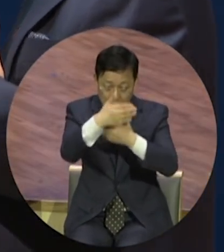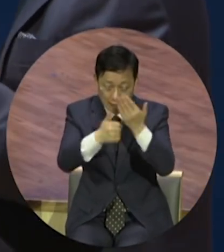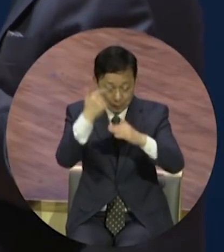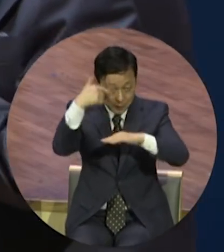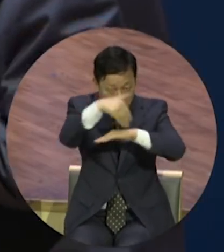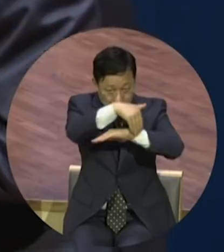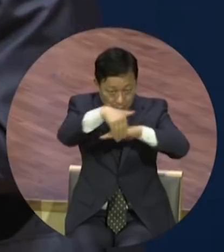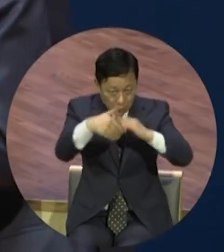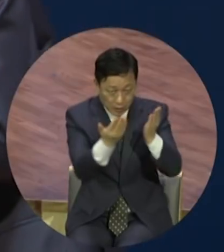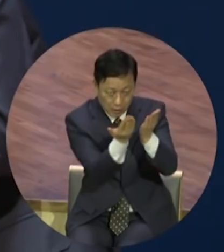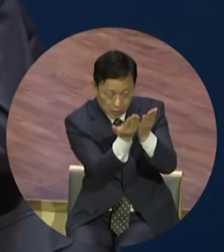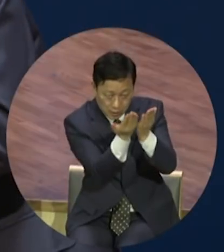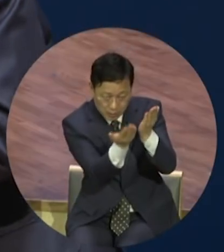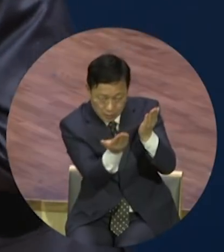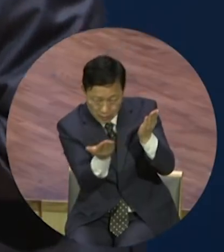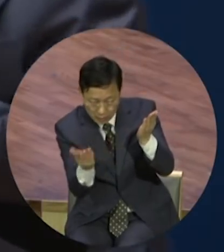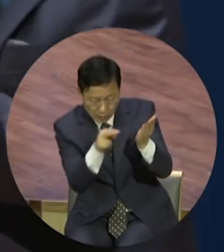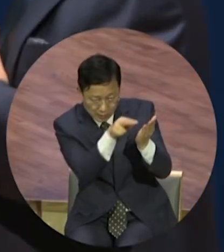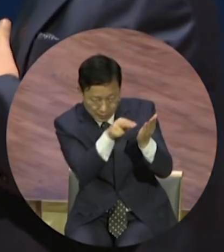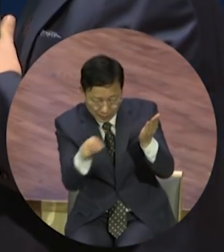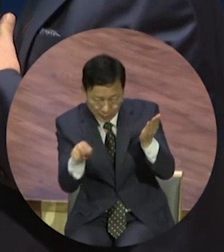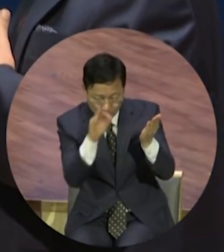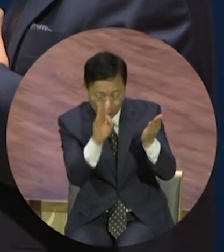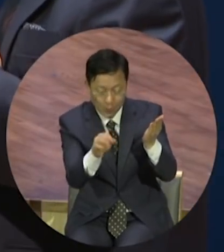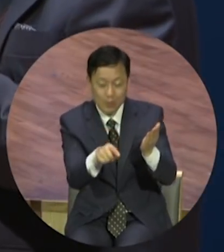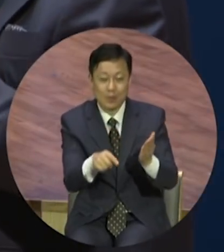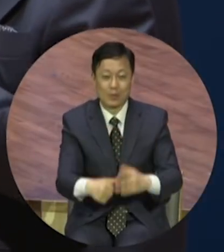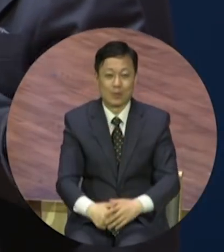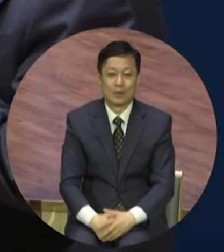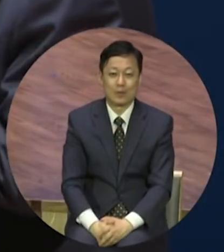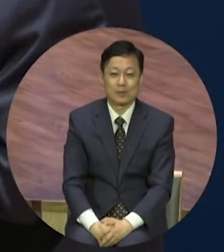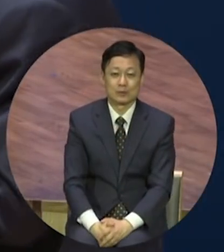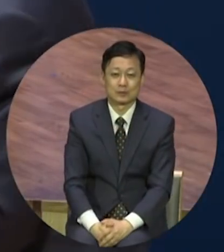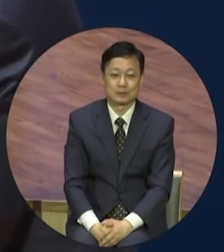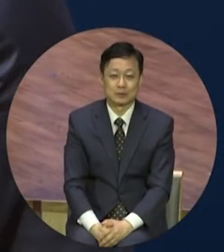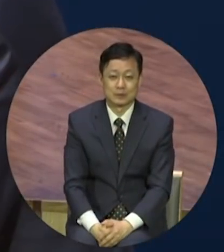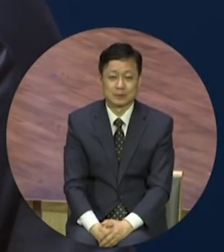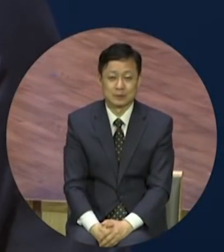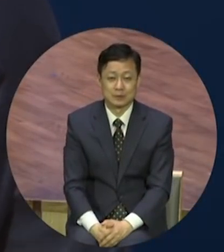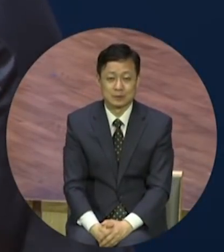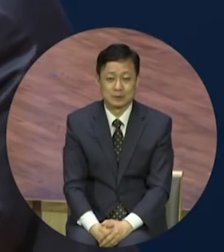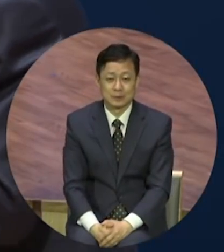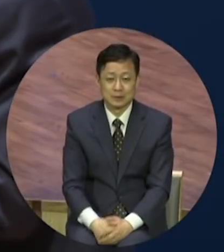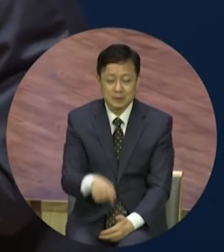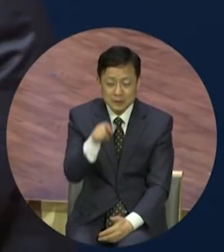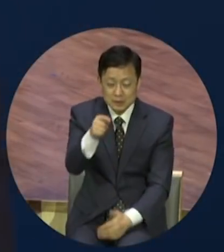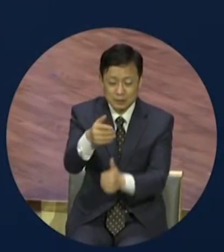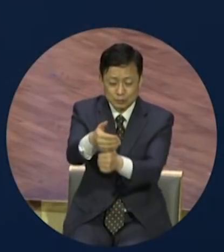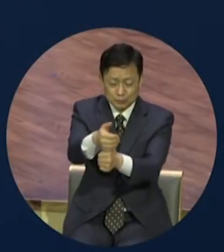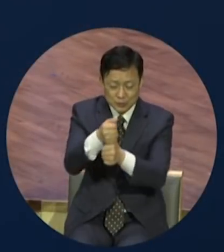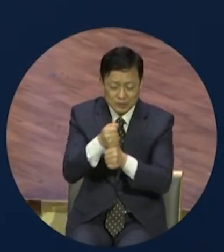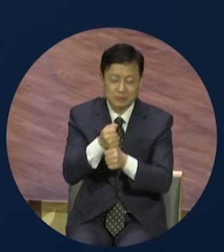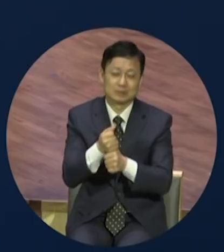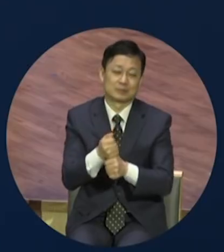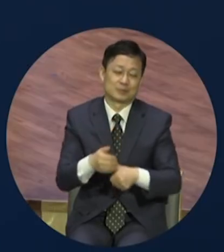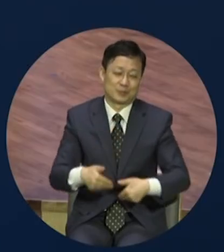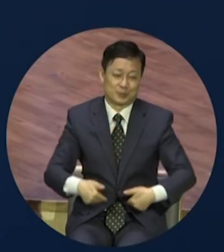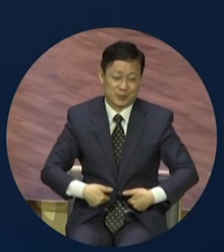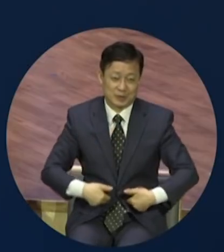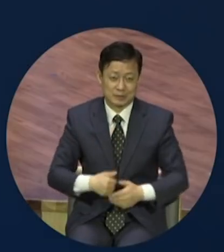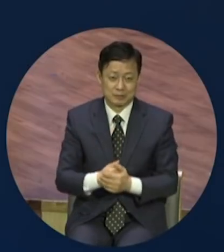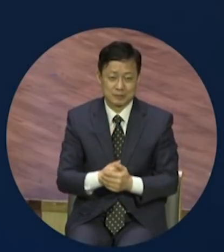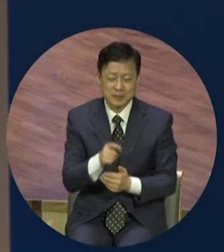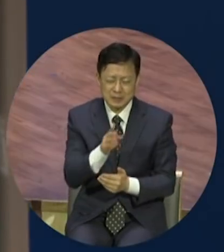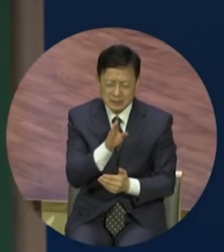prayer regarding your church, you'll be able to see the stream of how God works upon your church. 이걸 붙잡는 겁니다. That's what you're holding on to. 그게